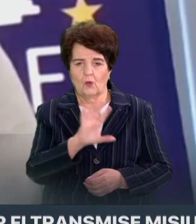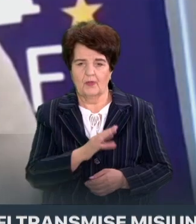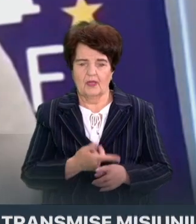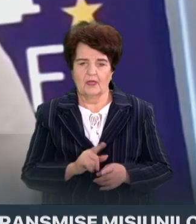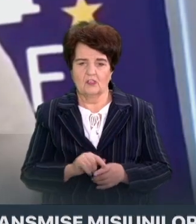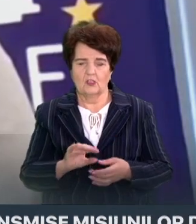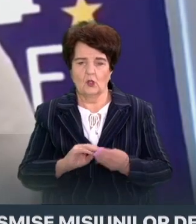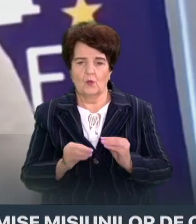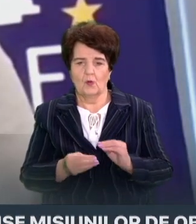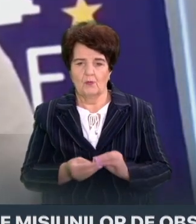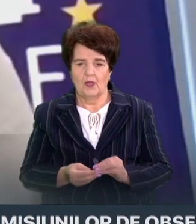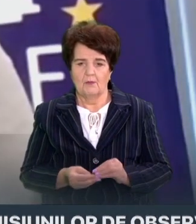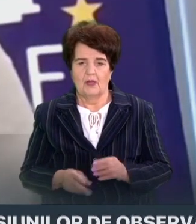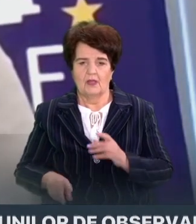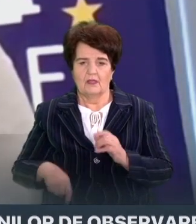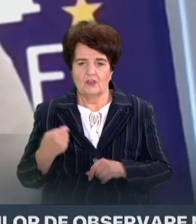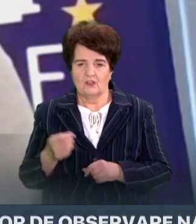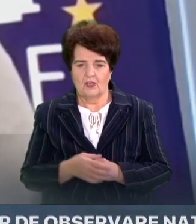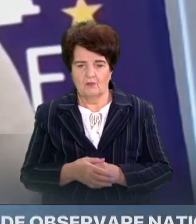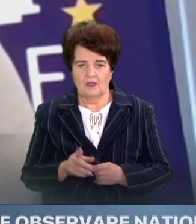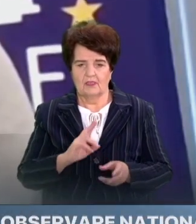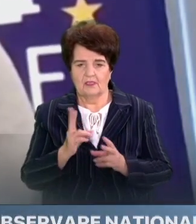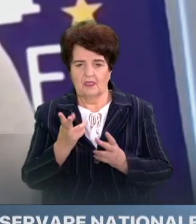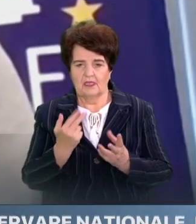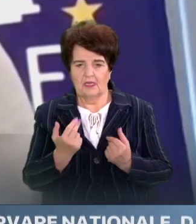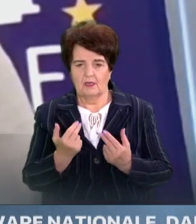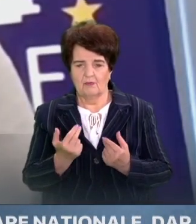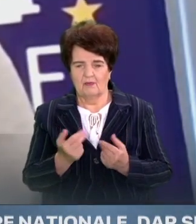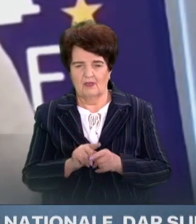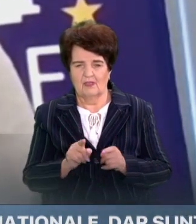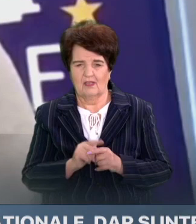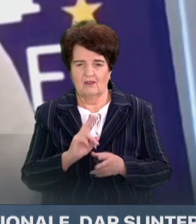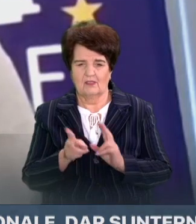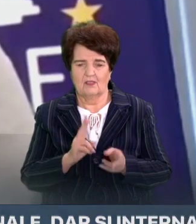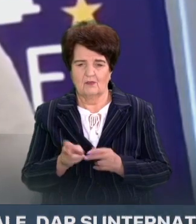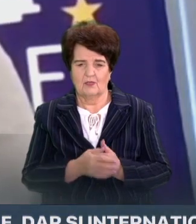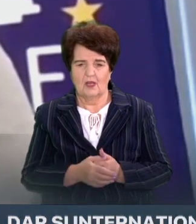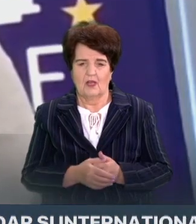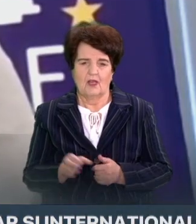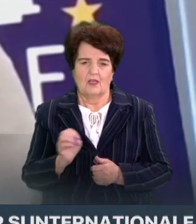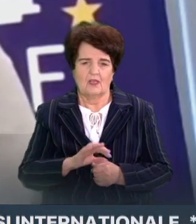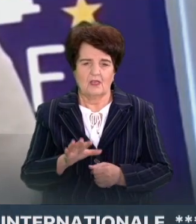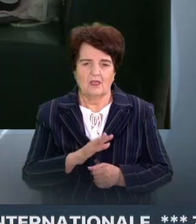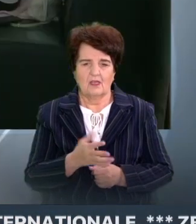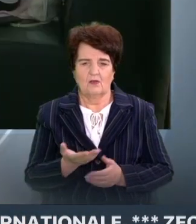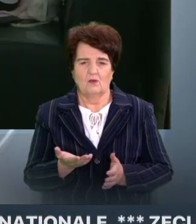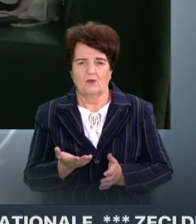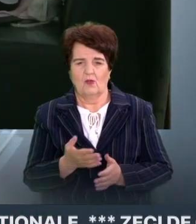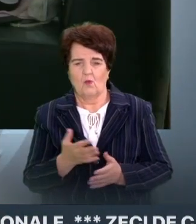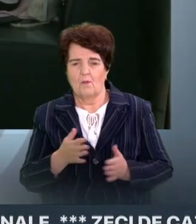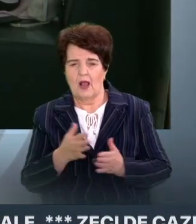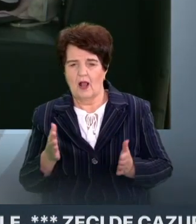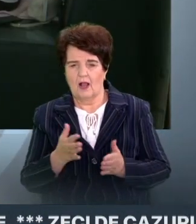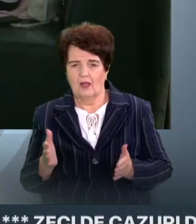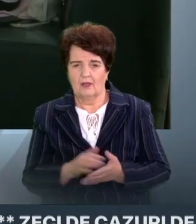problemă, pentru că degeaba ne tot plângem că există o mare doză de euroscepticism, o mare